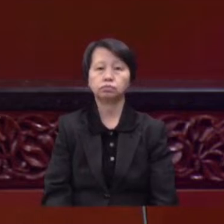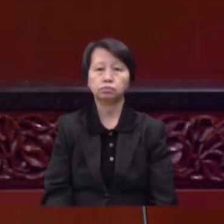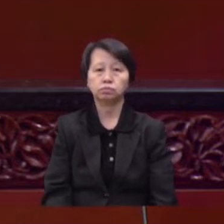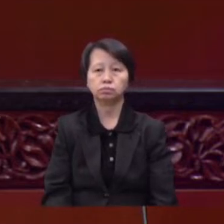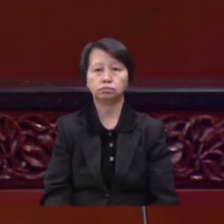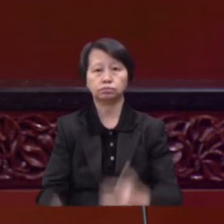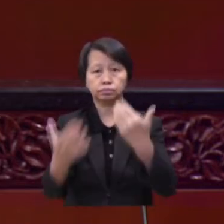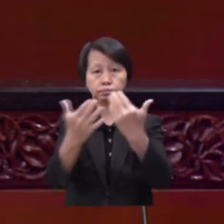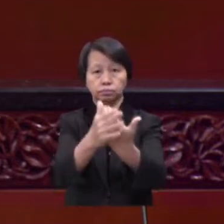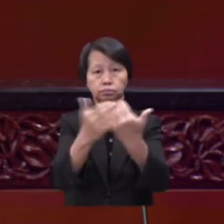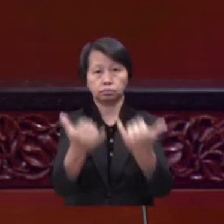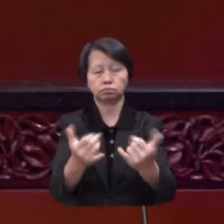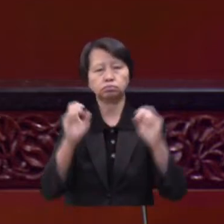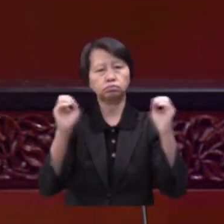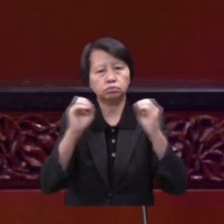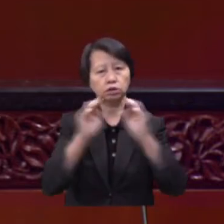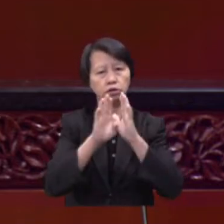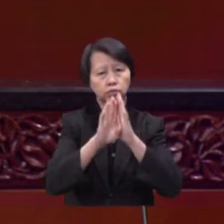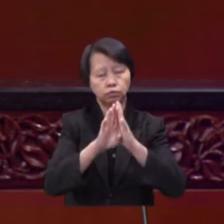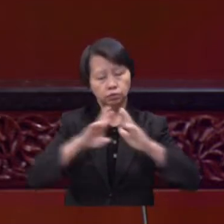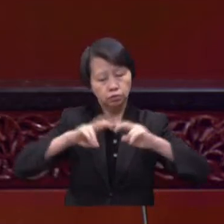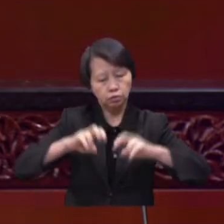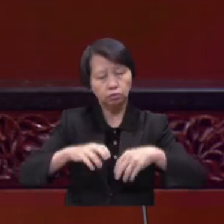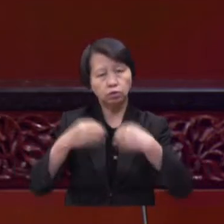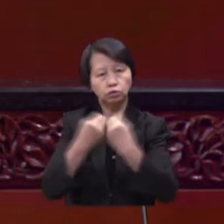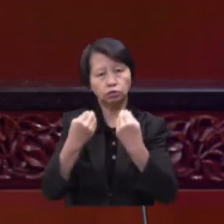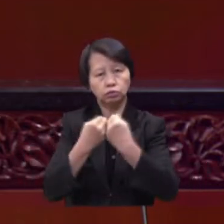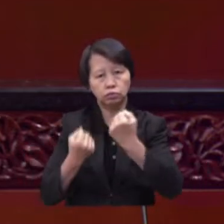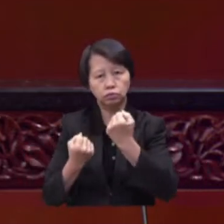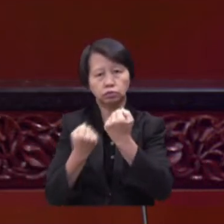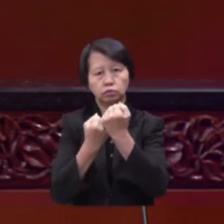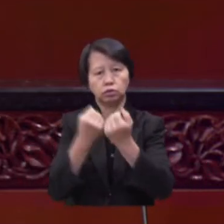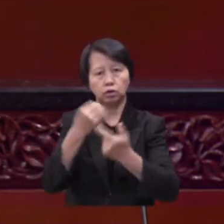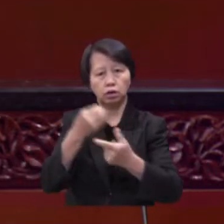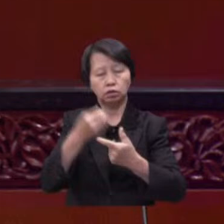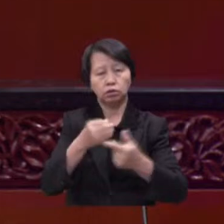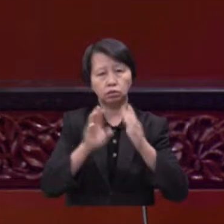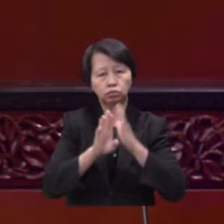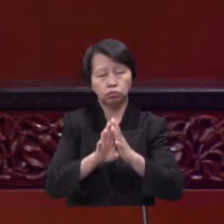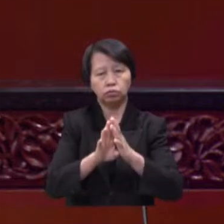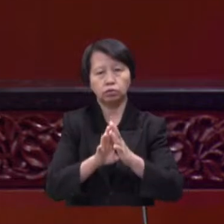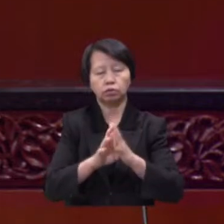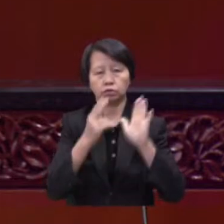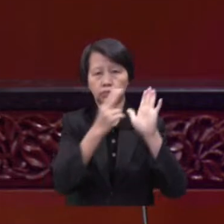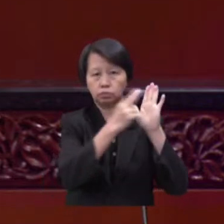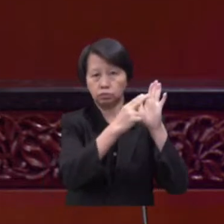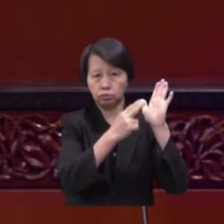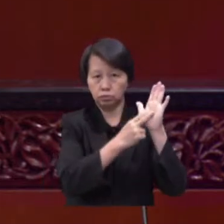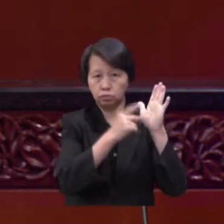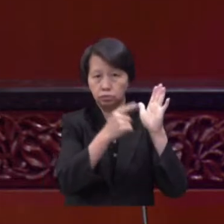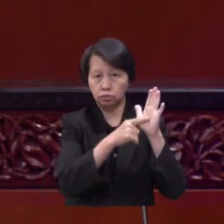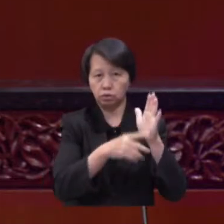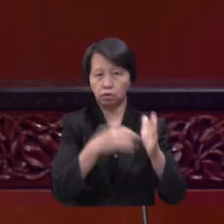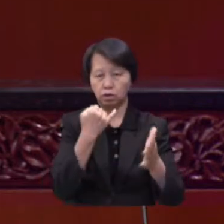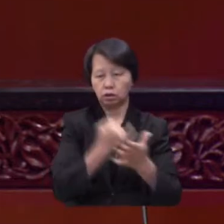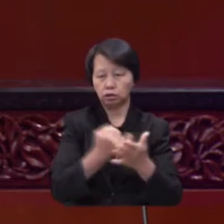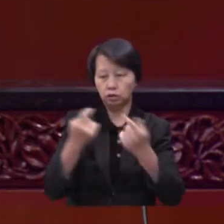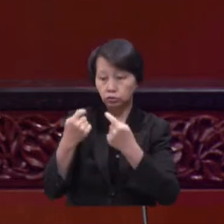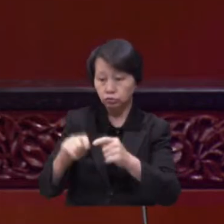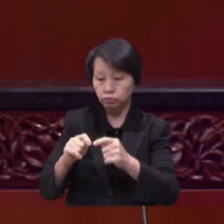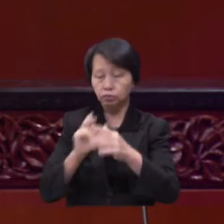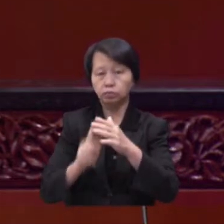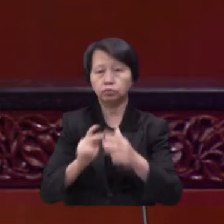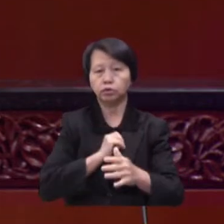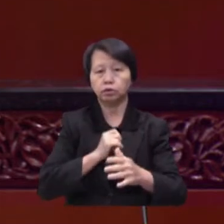sehingga kini tiada bukti kajian jumlah yang menyokong atau membuktikan undang-undang yang menjenaikan percobaan